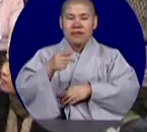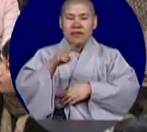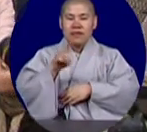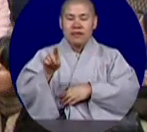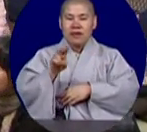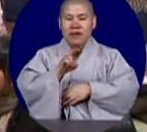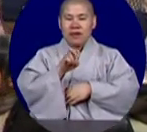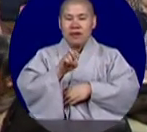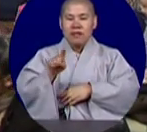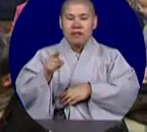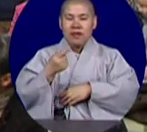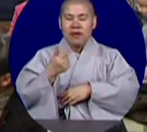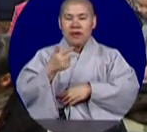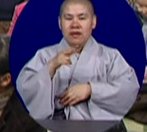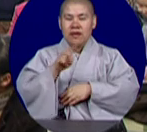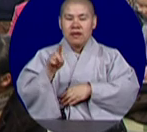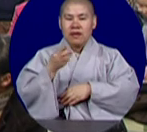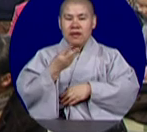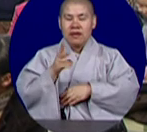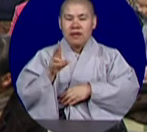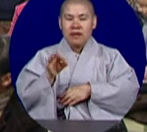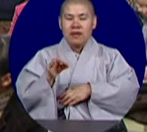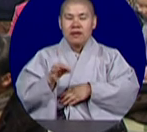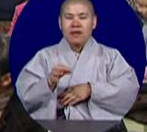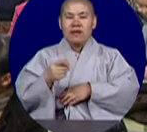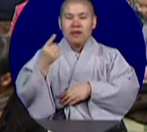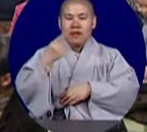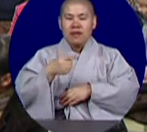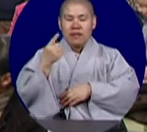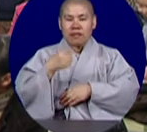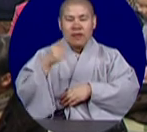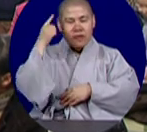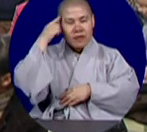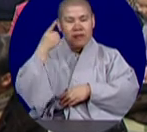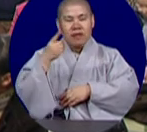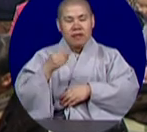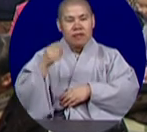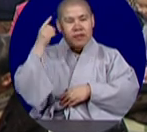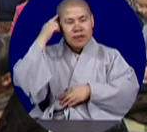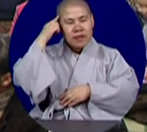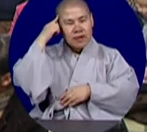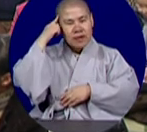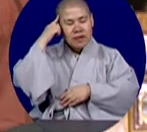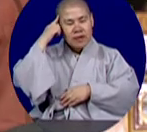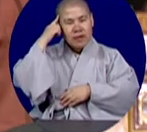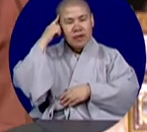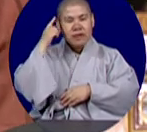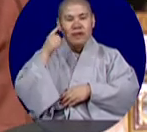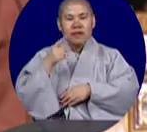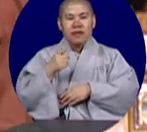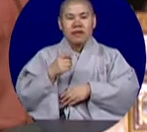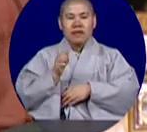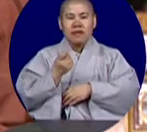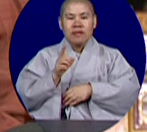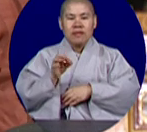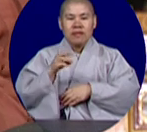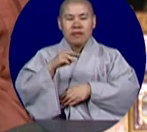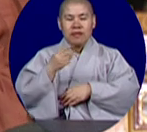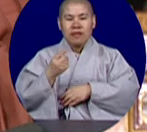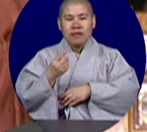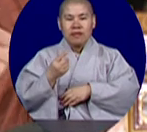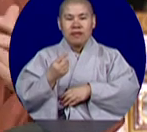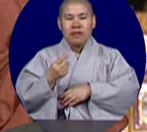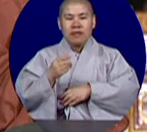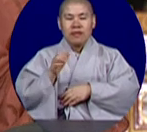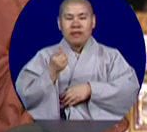천사만사량이 1000번 생각하고 10,000번 생각하는 천사만사량이 홍로 1점설이라, 홍로라고